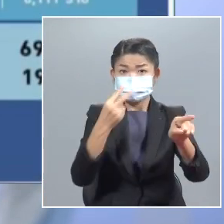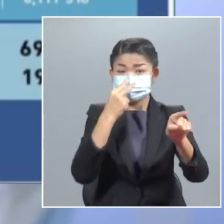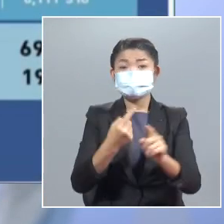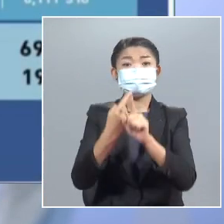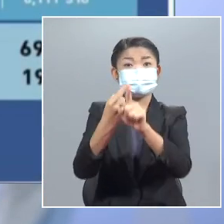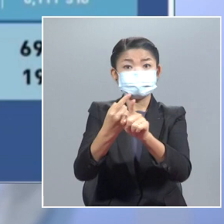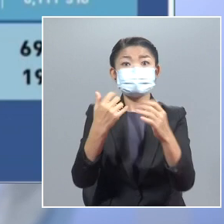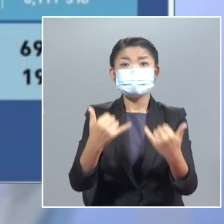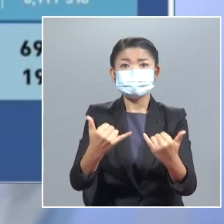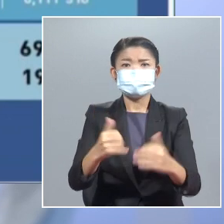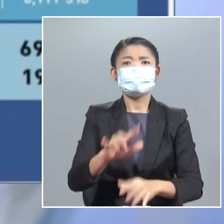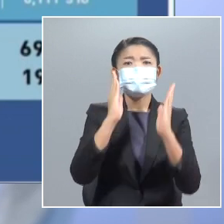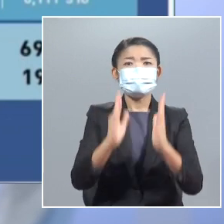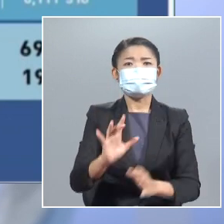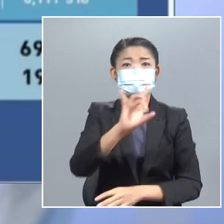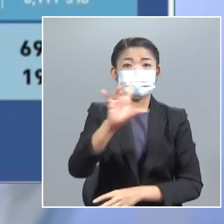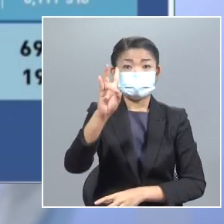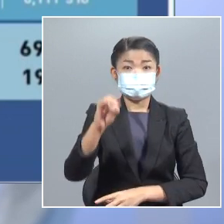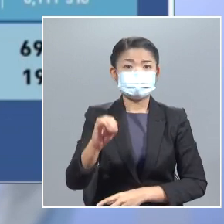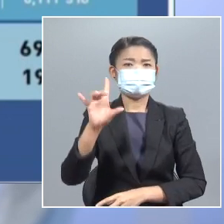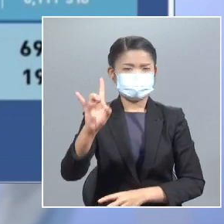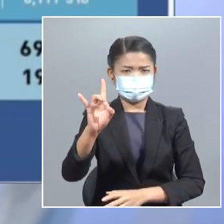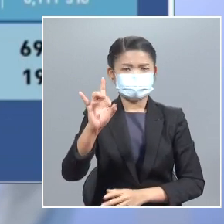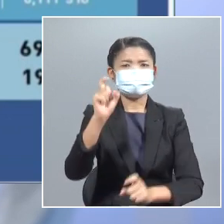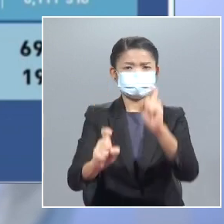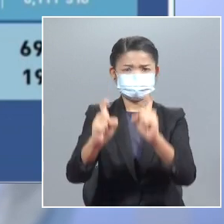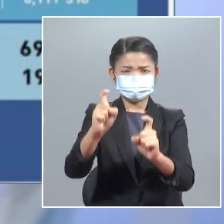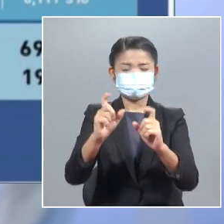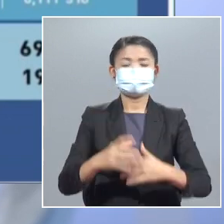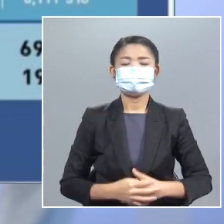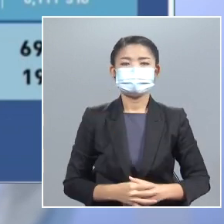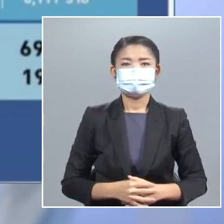อนนี้178คนค่ะ